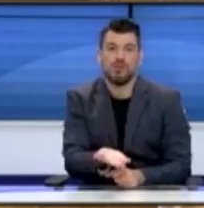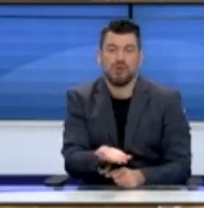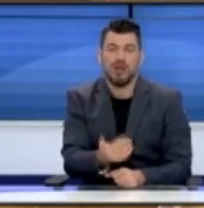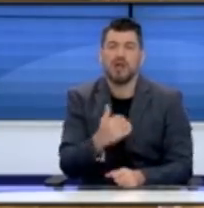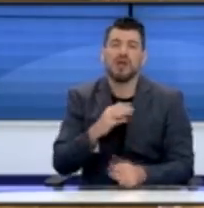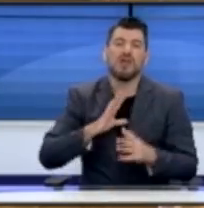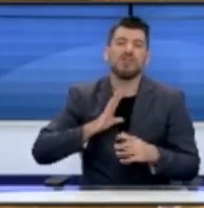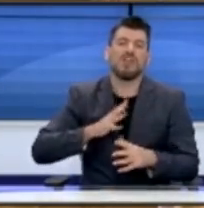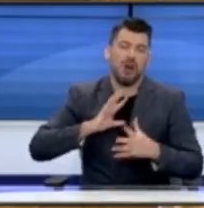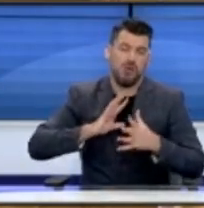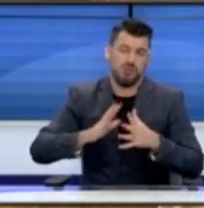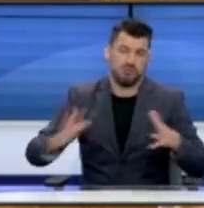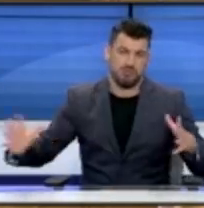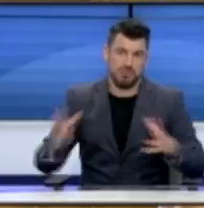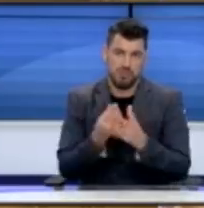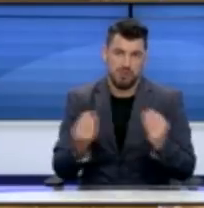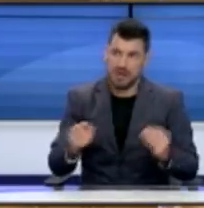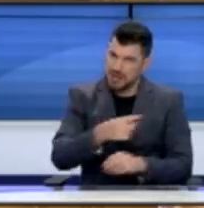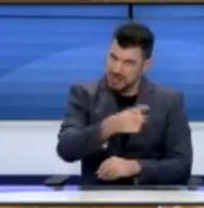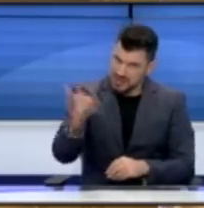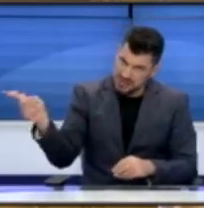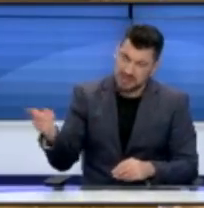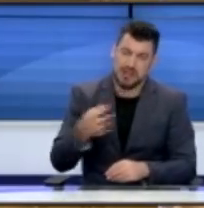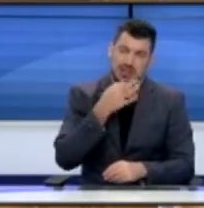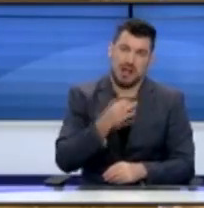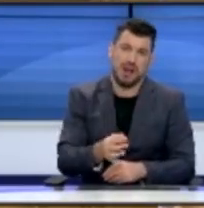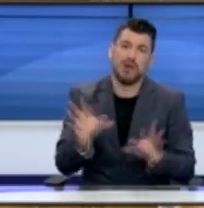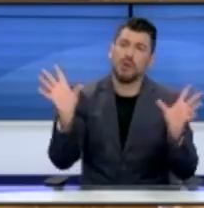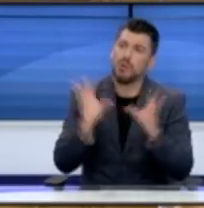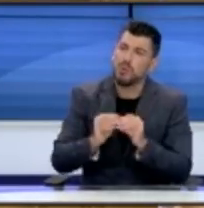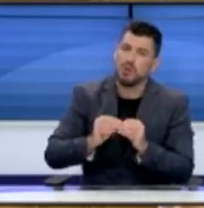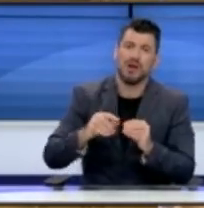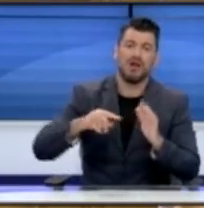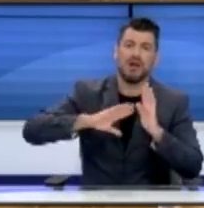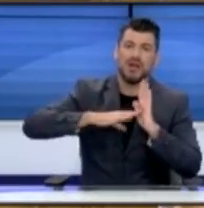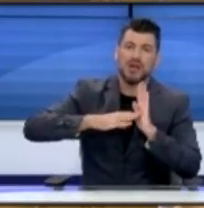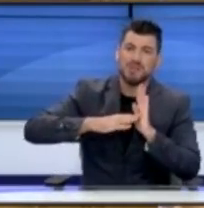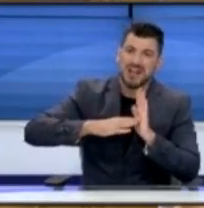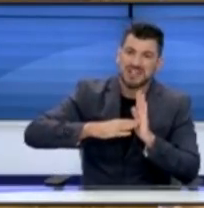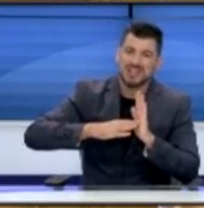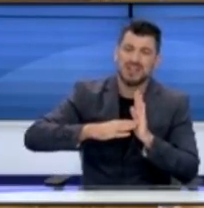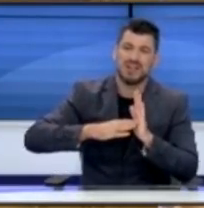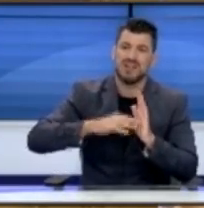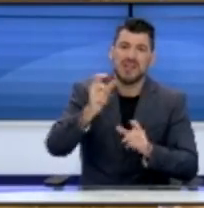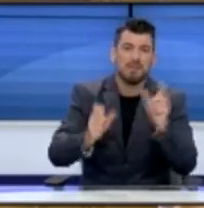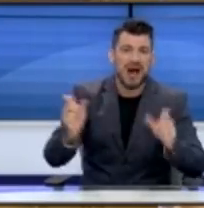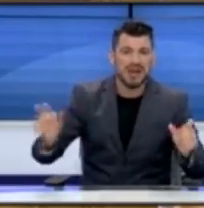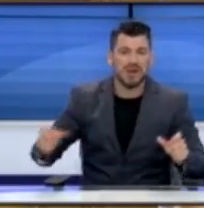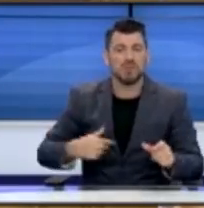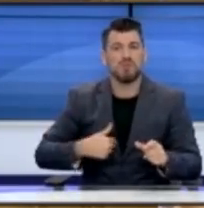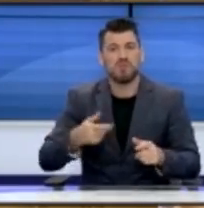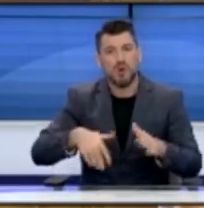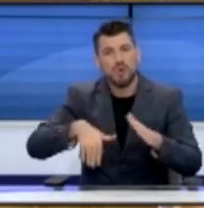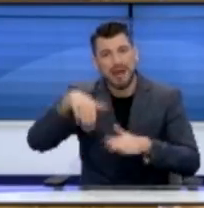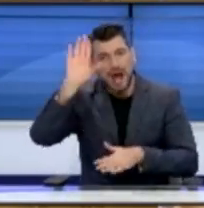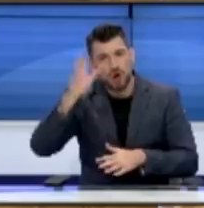λέτε και εσείς οι ίδιοι αυτά, για το εποχικό προσωπικό της δασοπυρόσβεσης που είναι γερασμένο, για τα μέσα κατάσβεσης